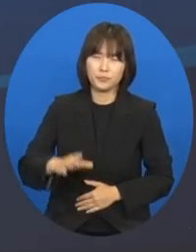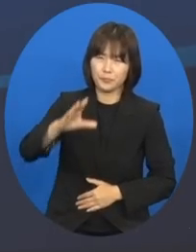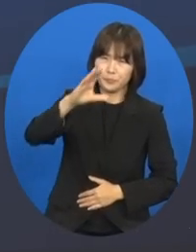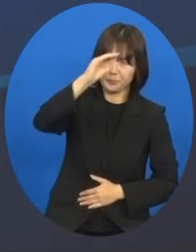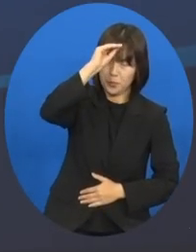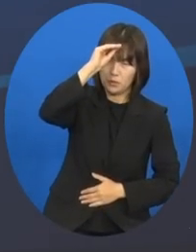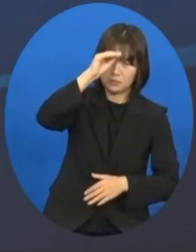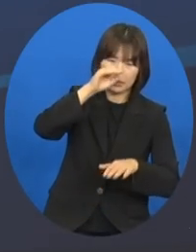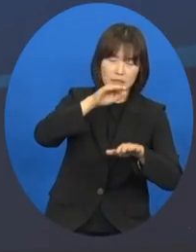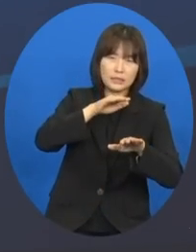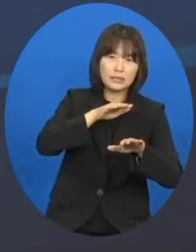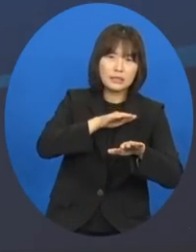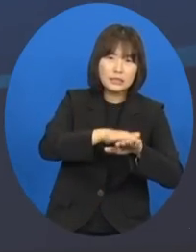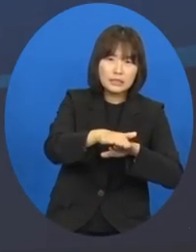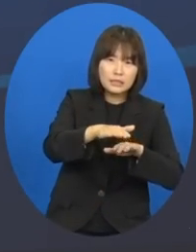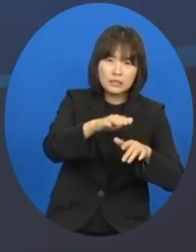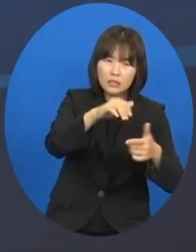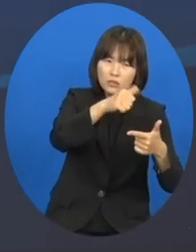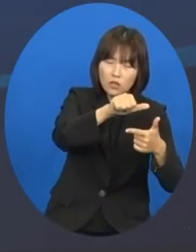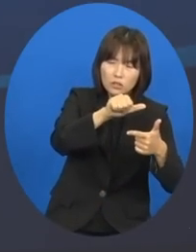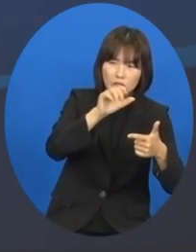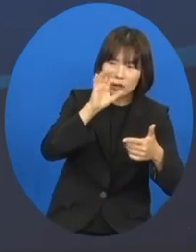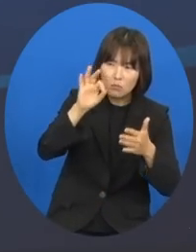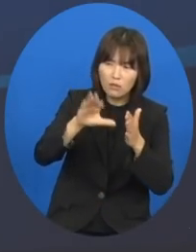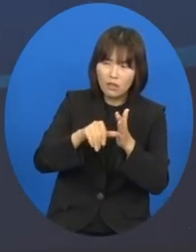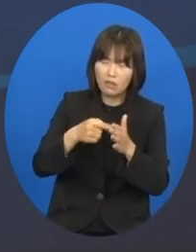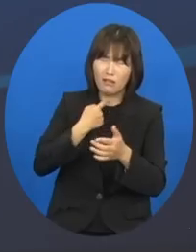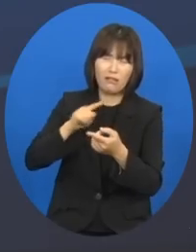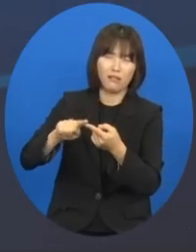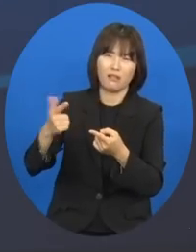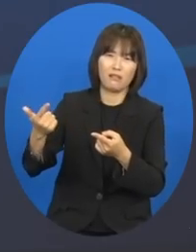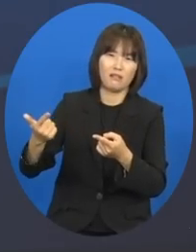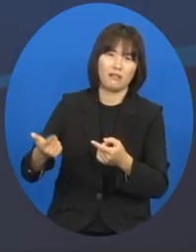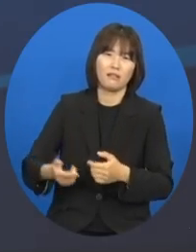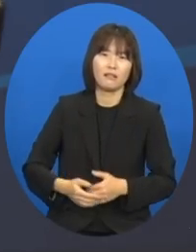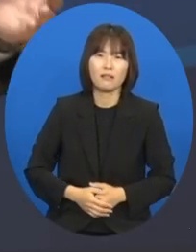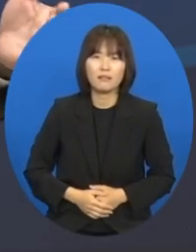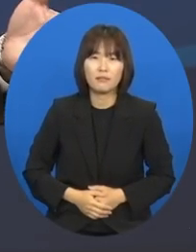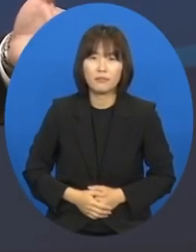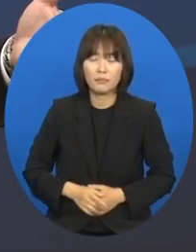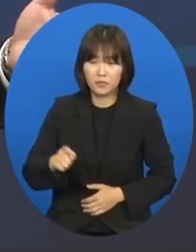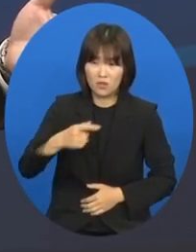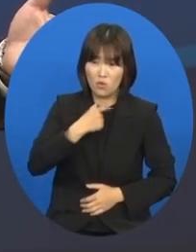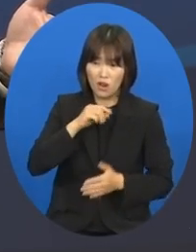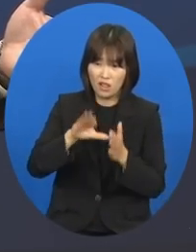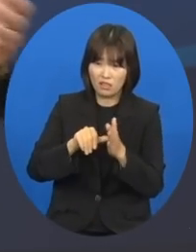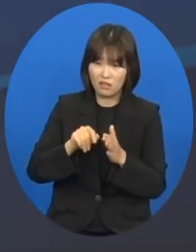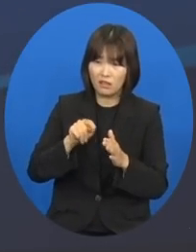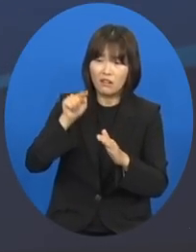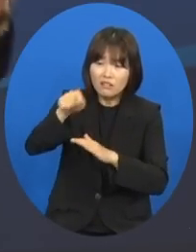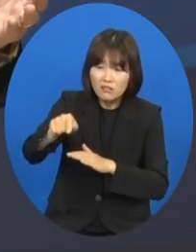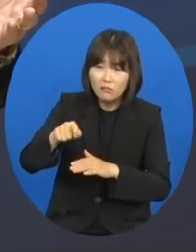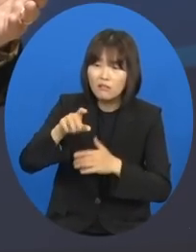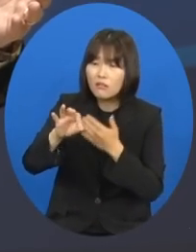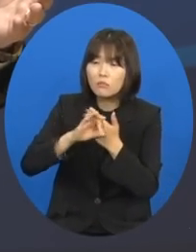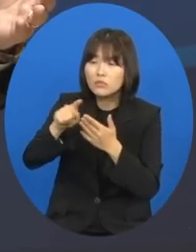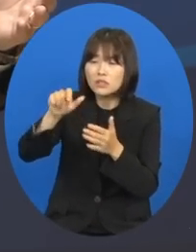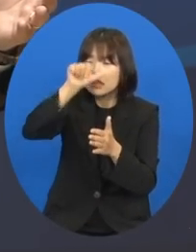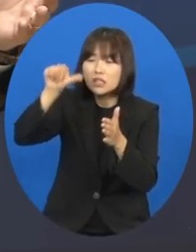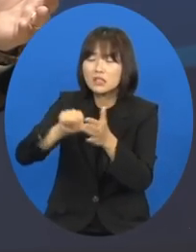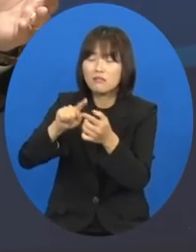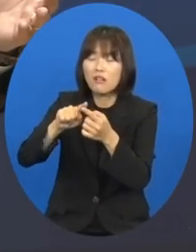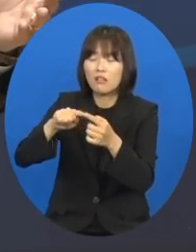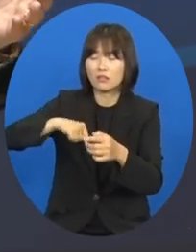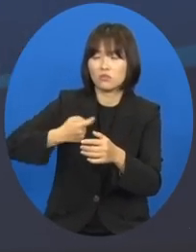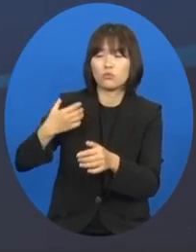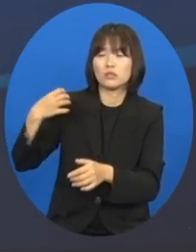범생 스타일을 갖고 있는 첫째가 볼 때는 가장 마음에 안 드는 거예요 원할 때 네가 박차고 나가지 않았냐 그러면네 인생을 책임지든지